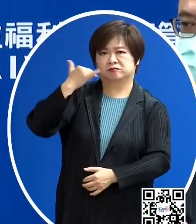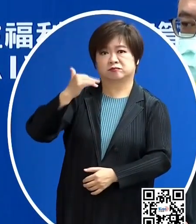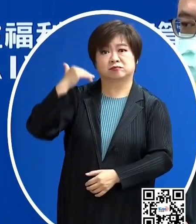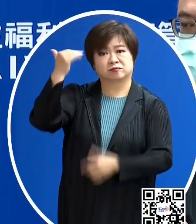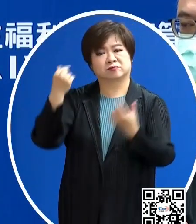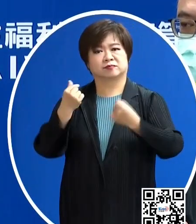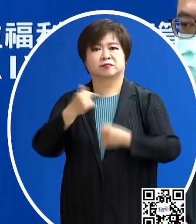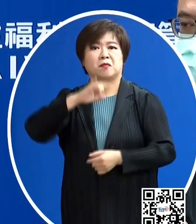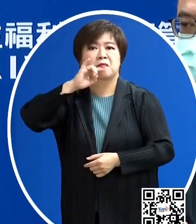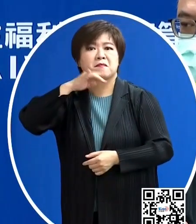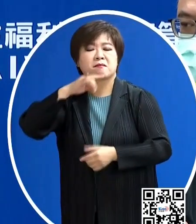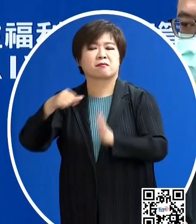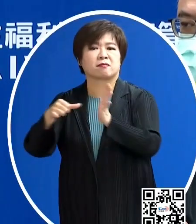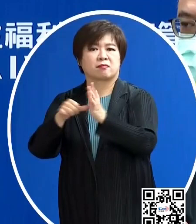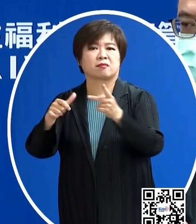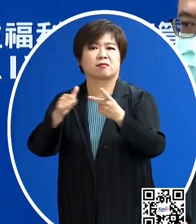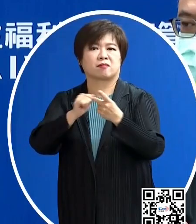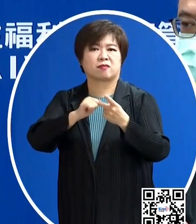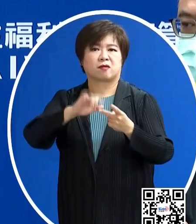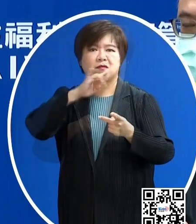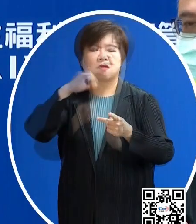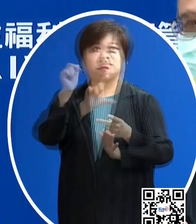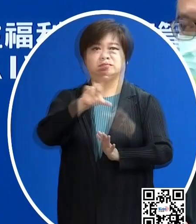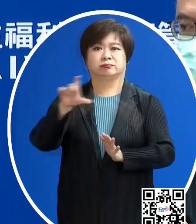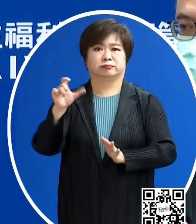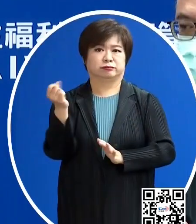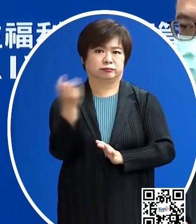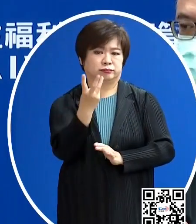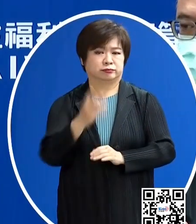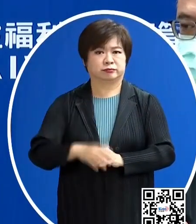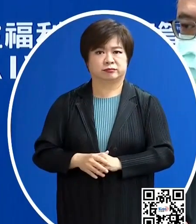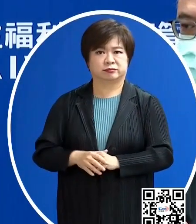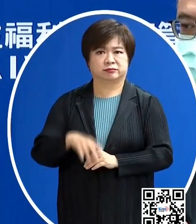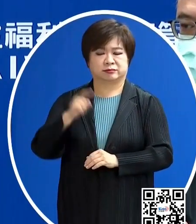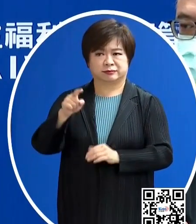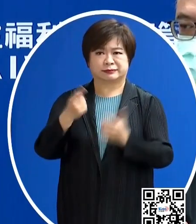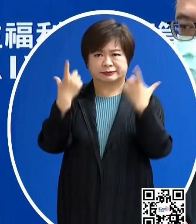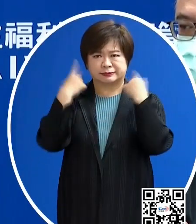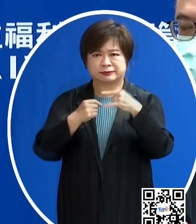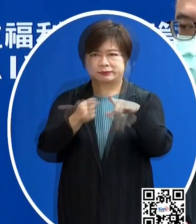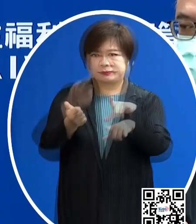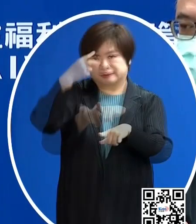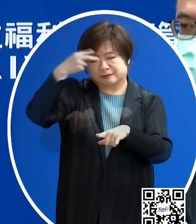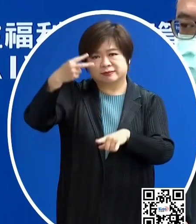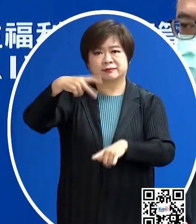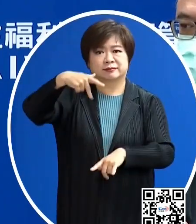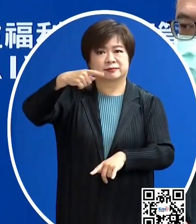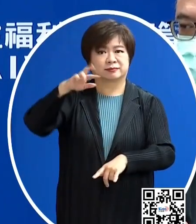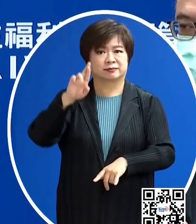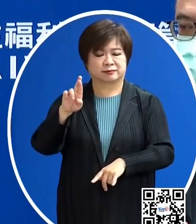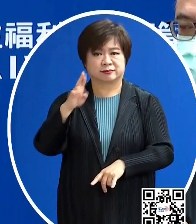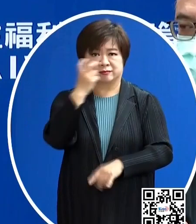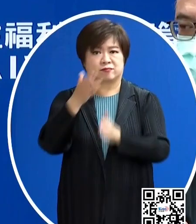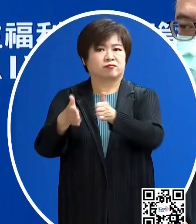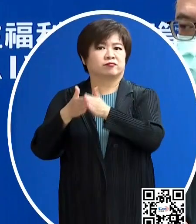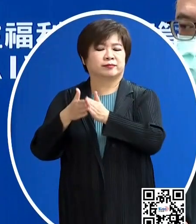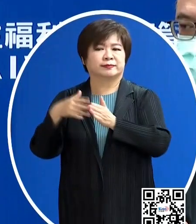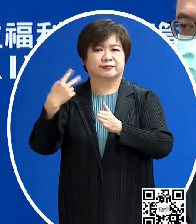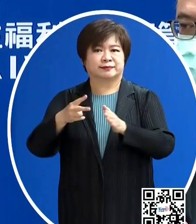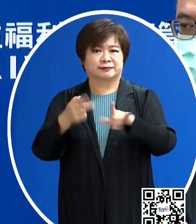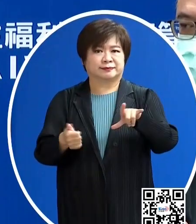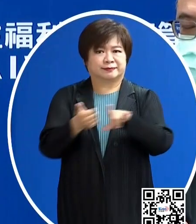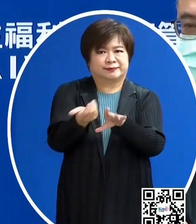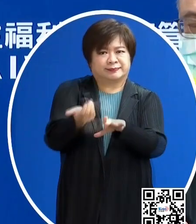像越南航空、越捷航空及越族航空，除了原来的 PCR 2天 PCR 之外，我们要他登机前6小时